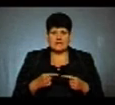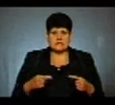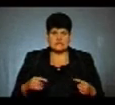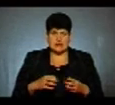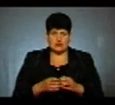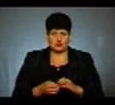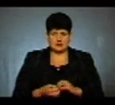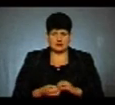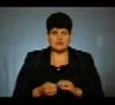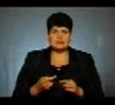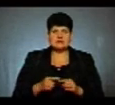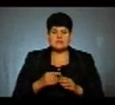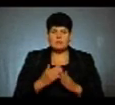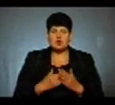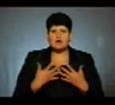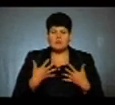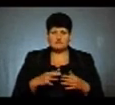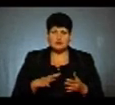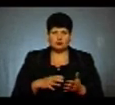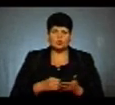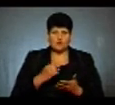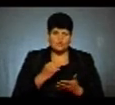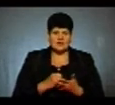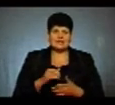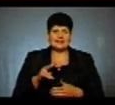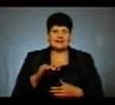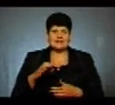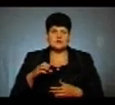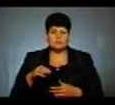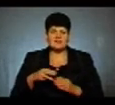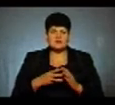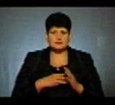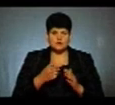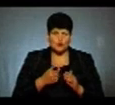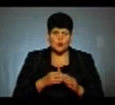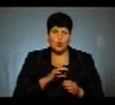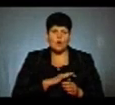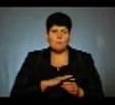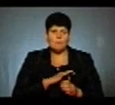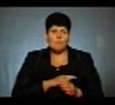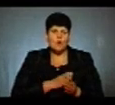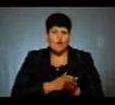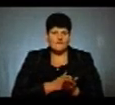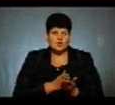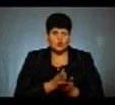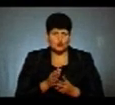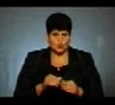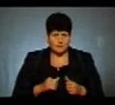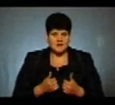результати. Ця програма вже була схвалена в листопаді 2018 року так. Профільною комісією Міністерства так, освіти, так.